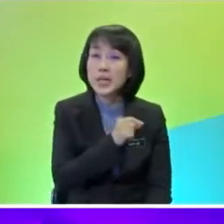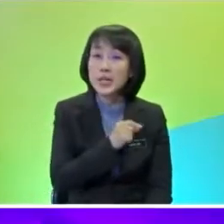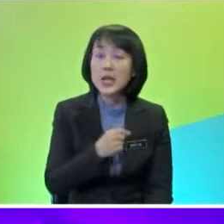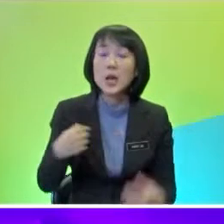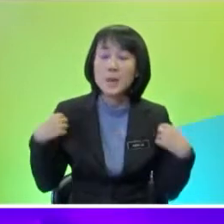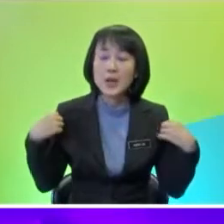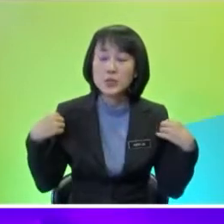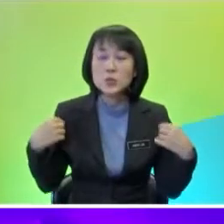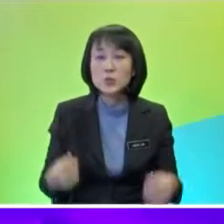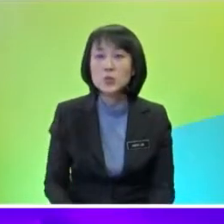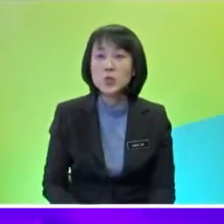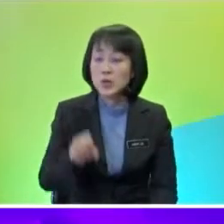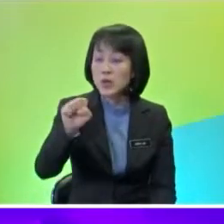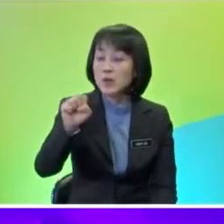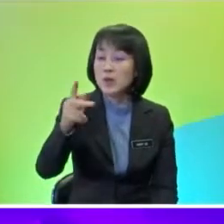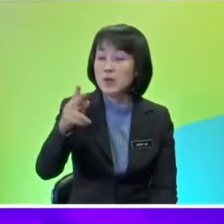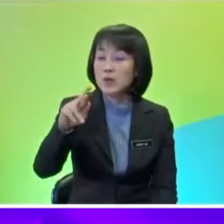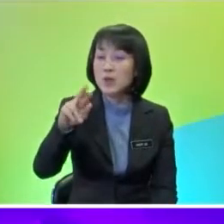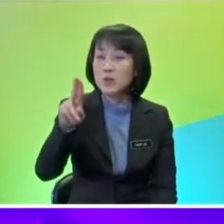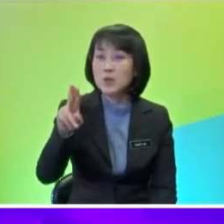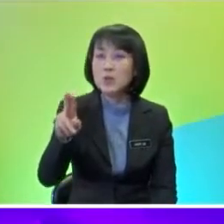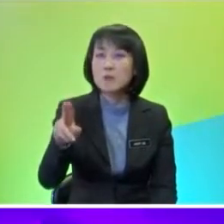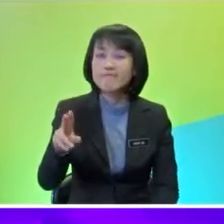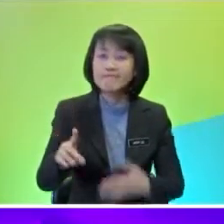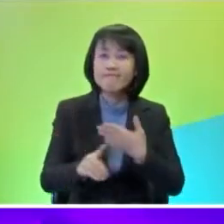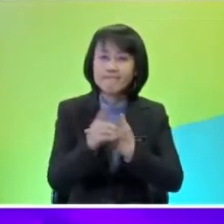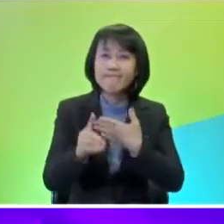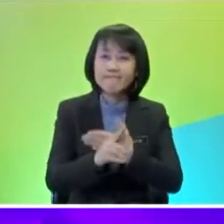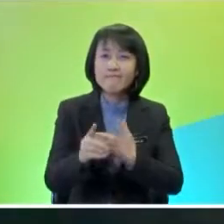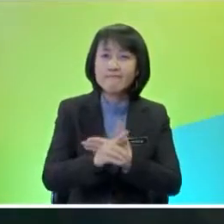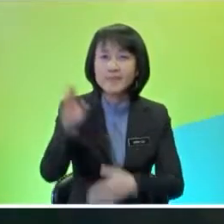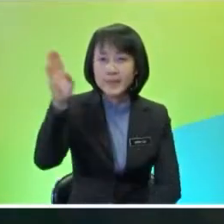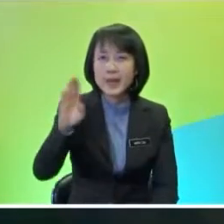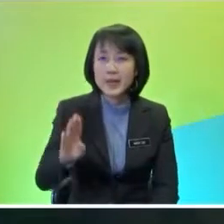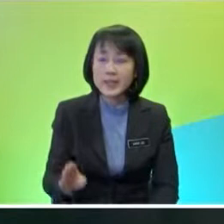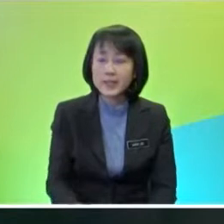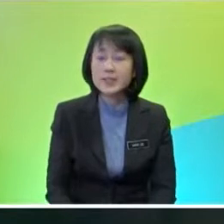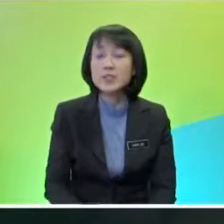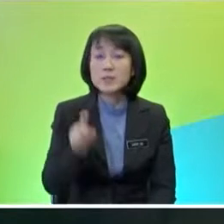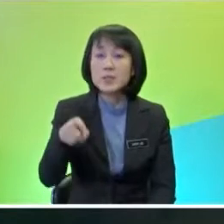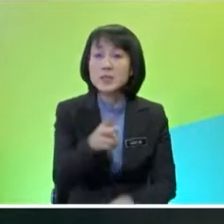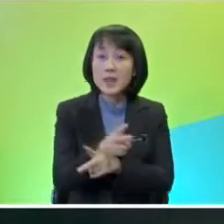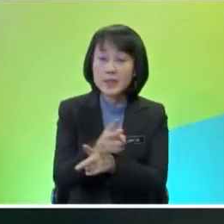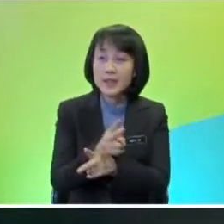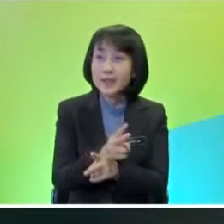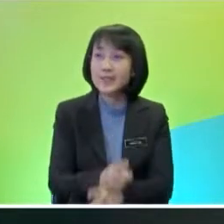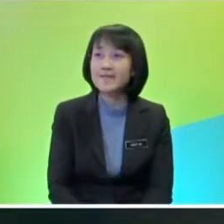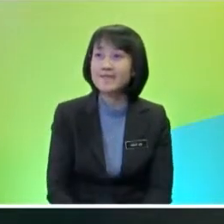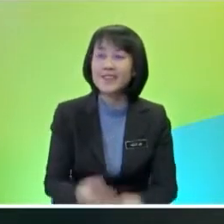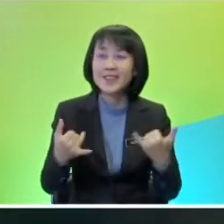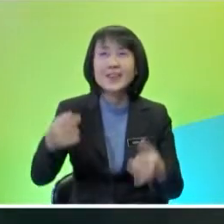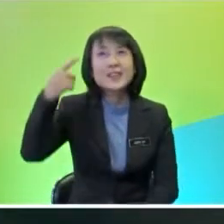pembaris tidak mengapa mungkin boleh kita bayangkan kita memancing